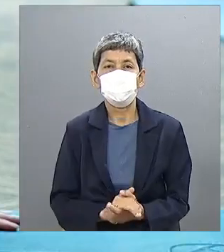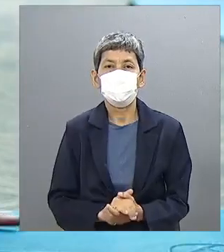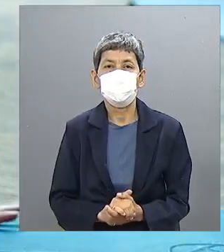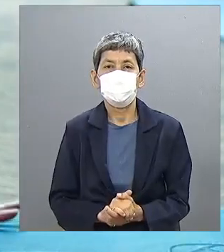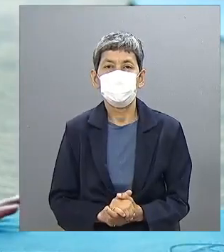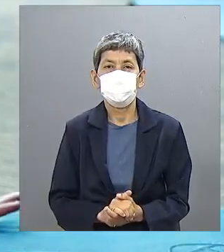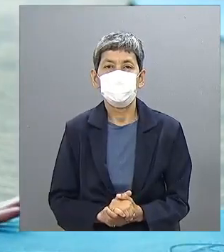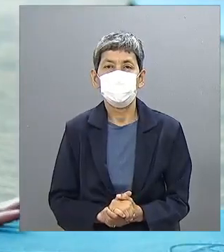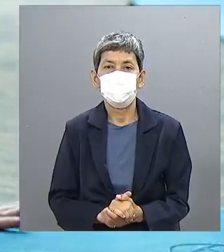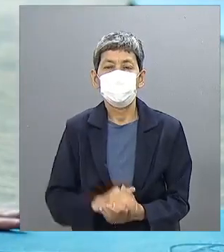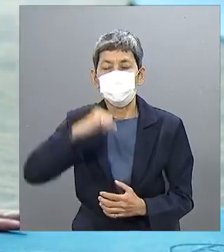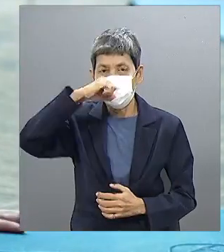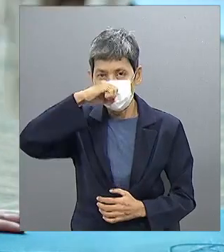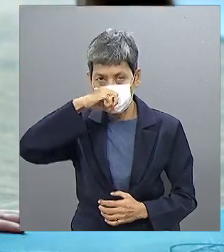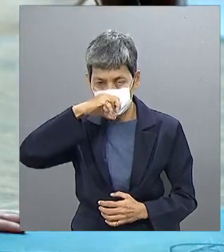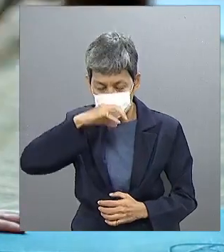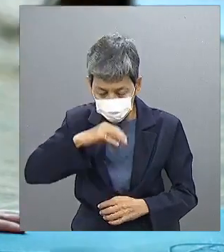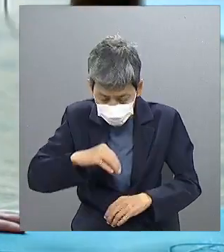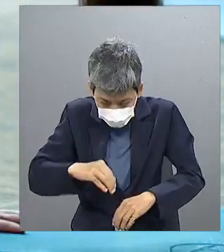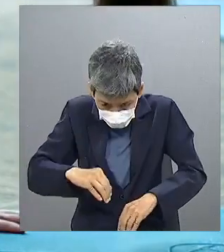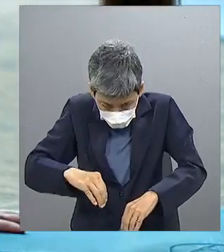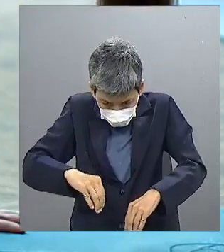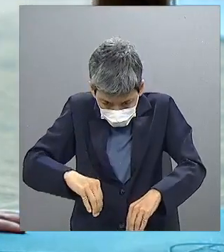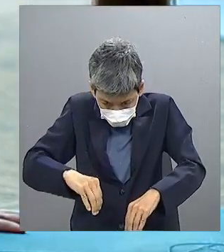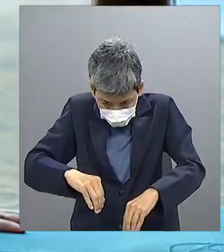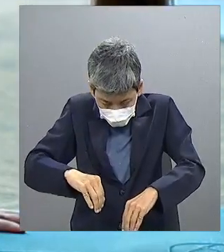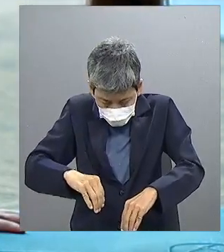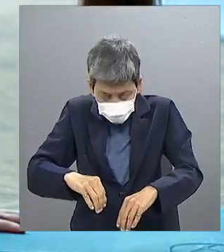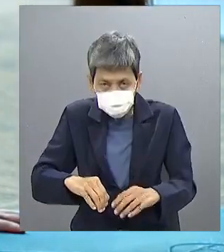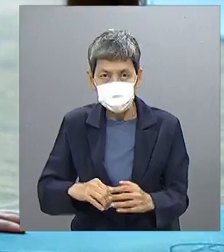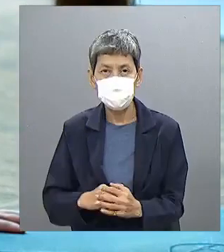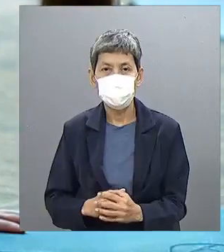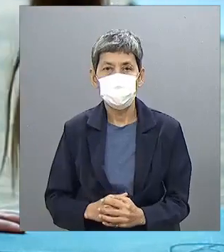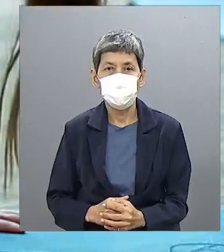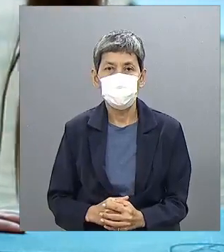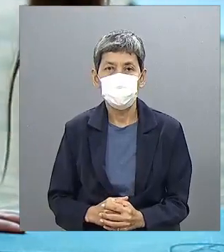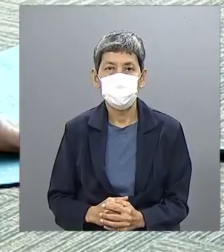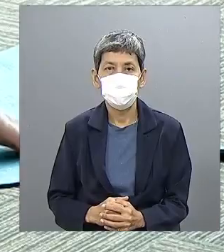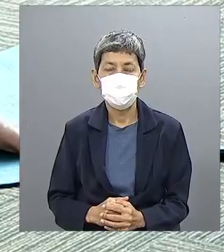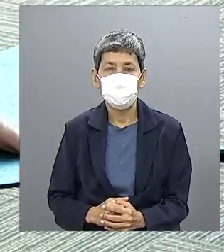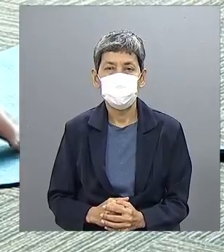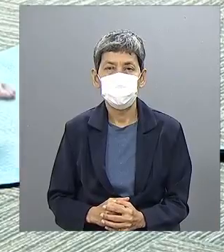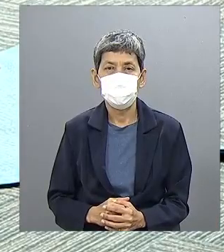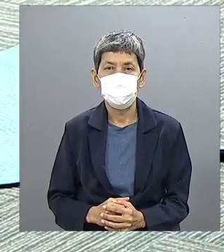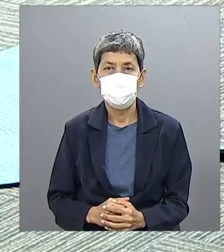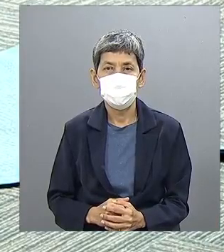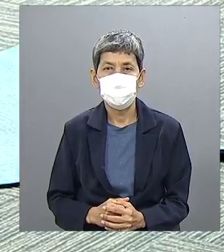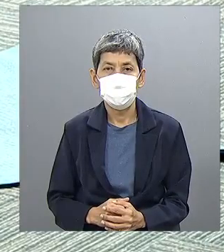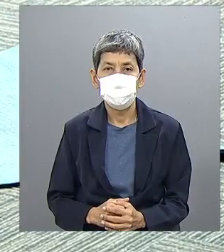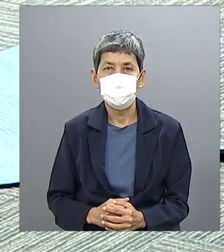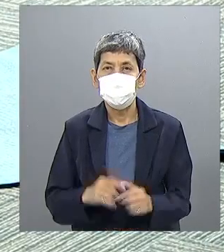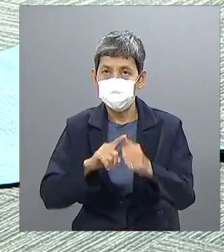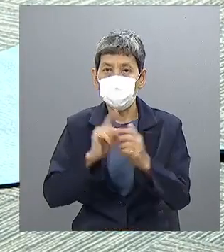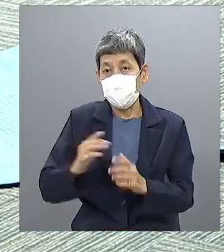ร้านขายทรายออกโก่งหลังขึ้นกดคางชิดอกเนื้อหาต่อไปจะเป็นท่าสุนัข